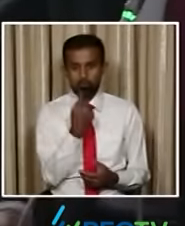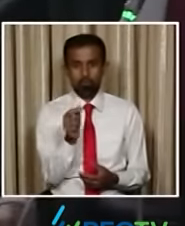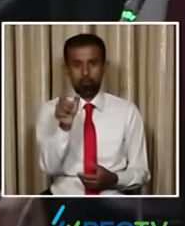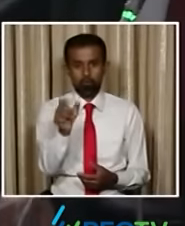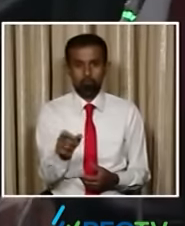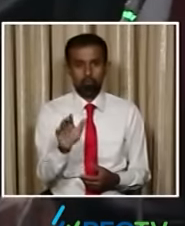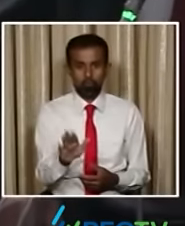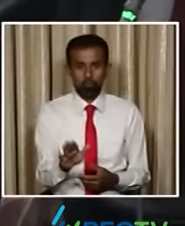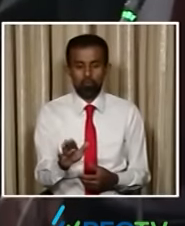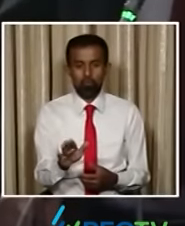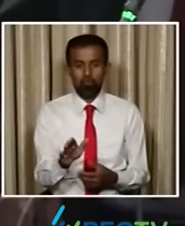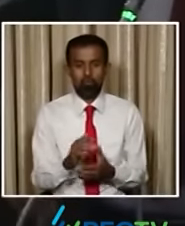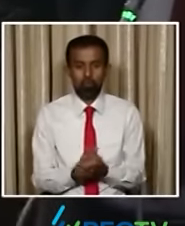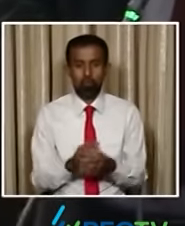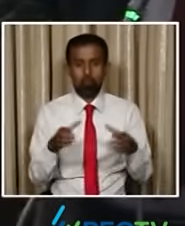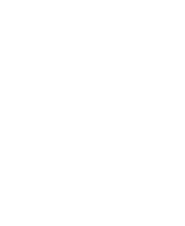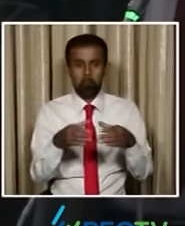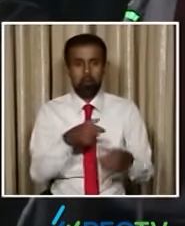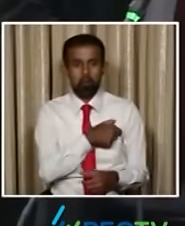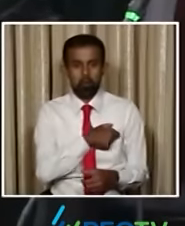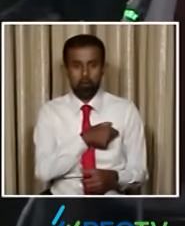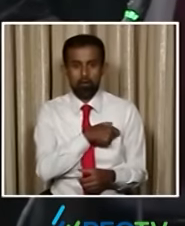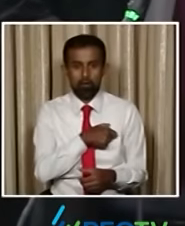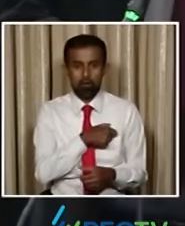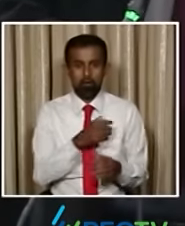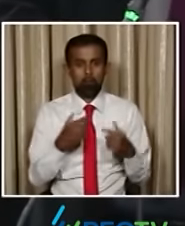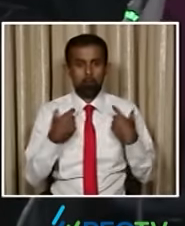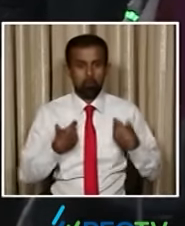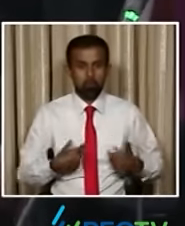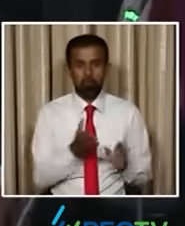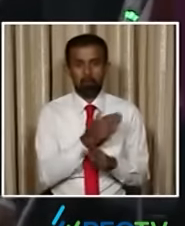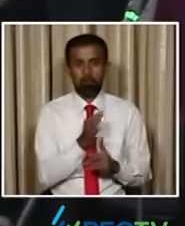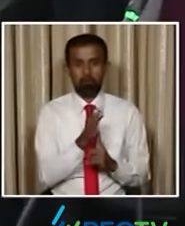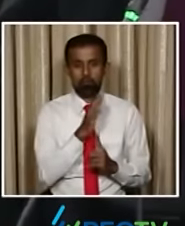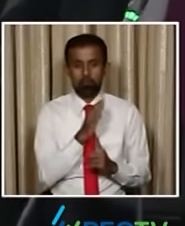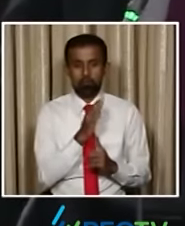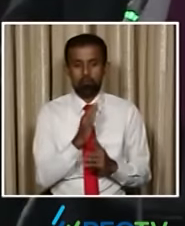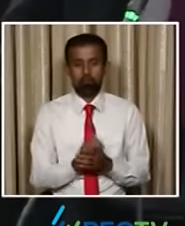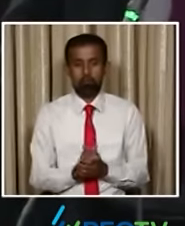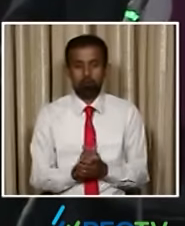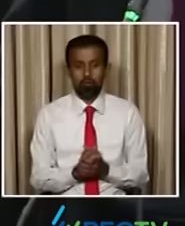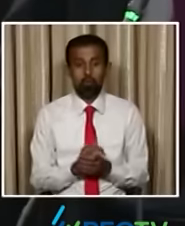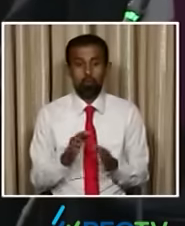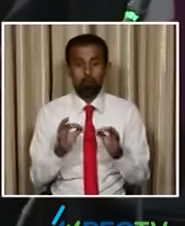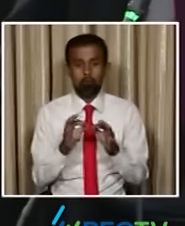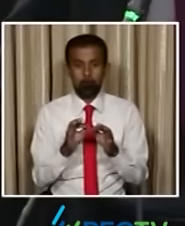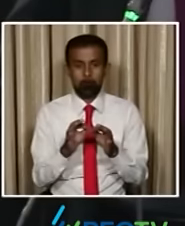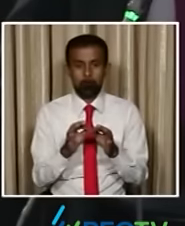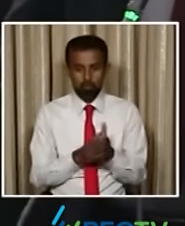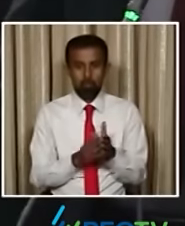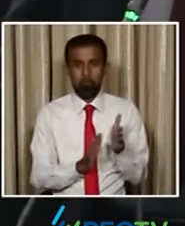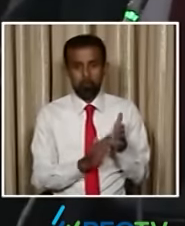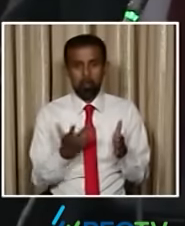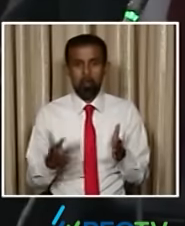කියලා. එතුමලගේ පක්ෂේ නායකයෝ තමයි මහින්ද රාජපක්ෂ හිටපු ජනාධිපතිතුමා ගෝඨාභය රජ ජනාධිපතිතුමා සහ බෙසිල් රාජපක්ෂ එතනින් මාව පත්